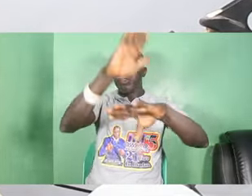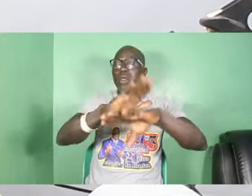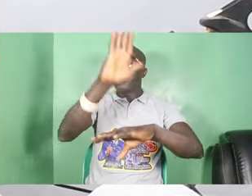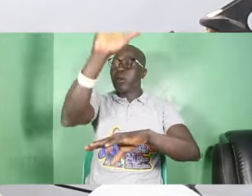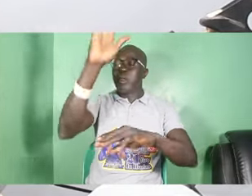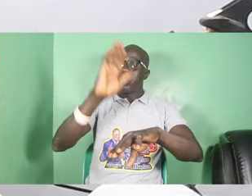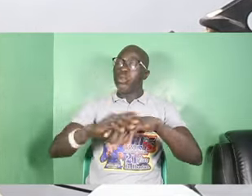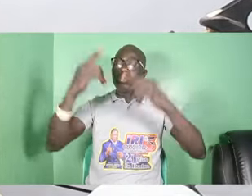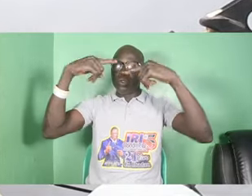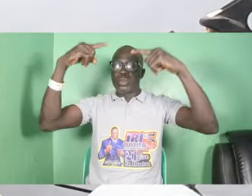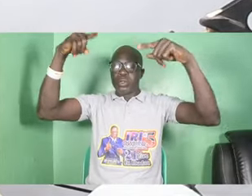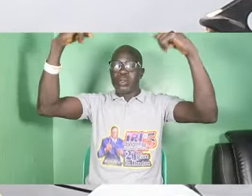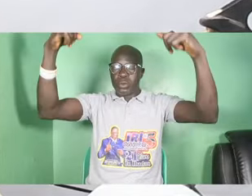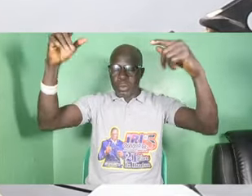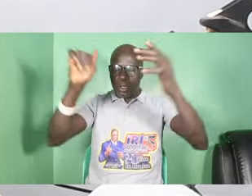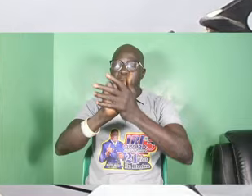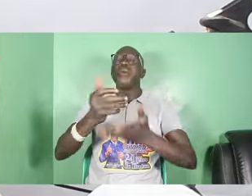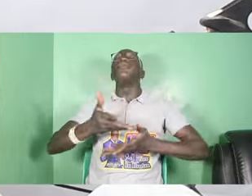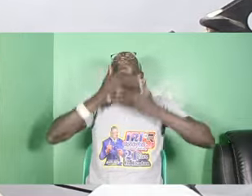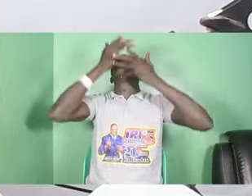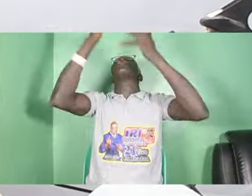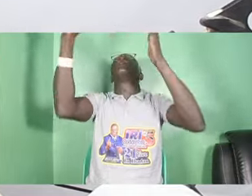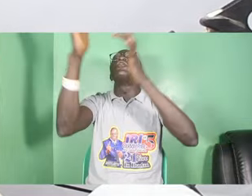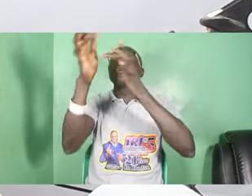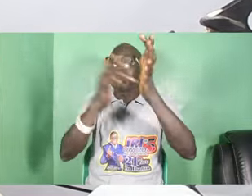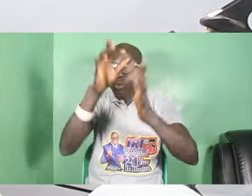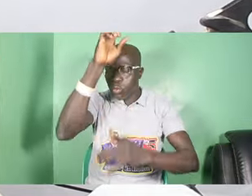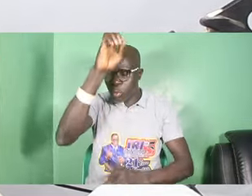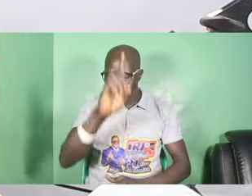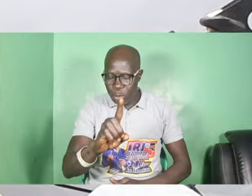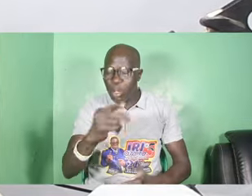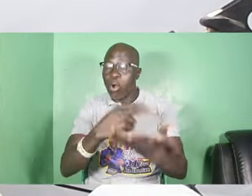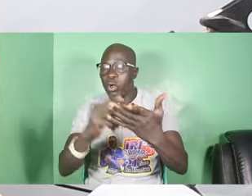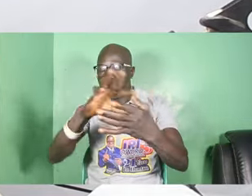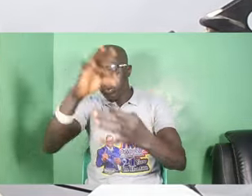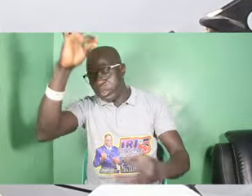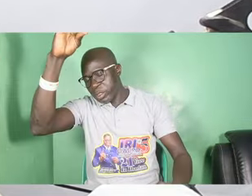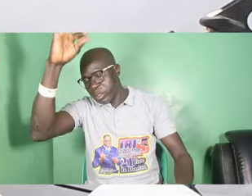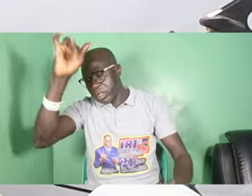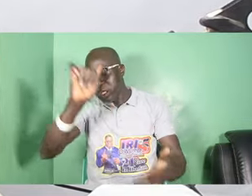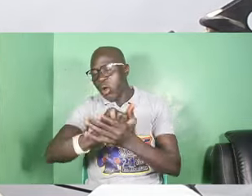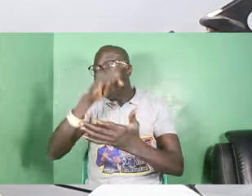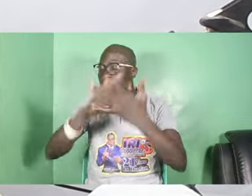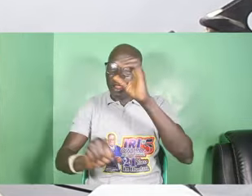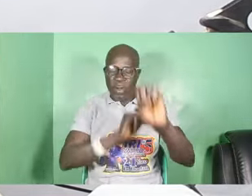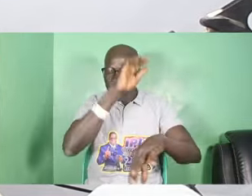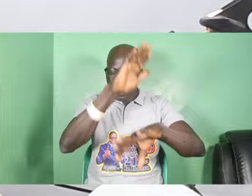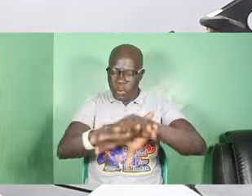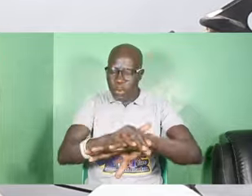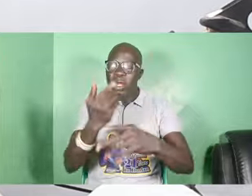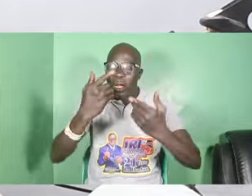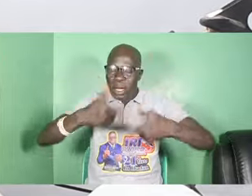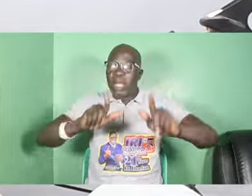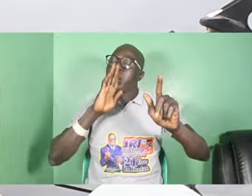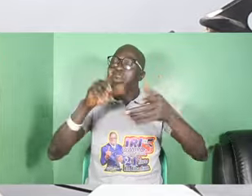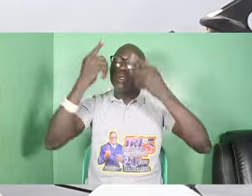your hands on yo yo re si re shall prosper e pariwo ko jesu shall the name of jesus once e meme mo holy spirit adawole mi oh my dear yo yo